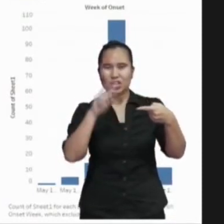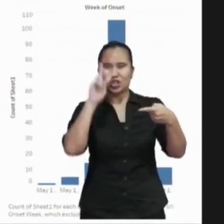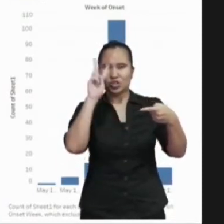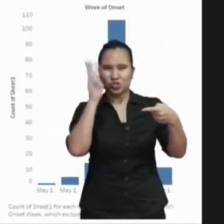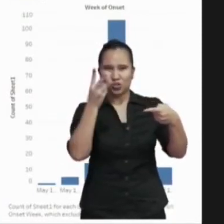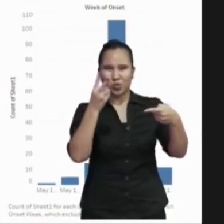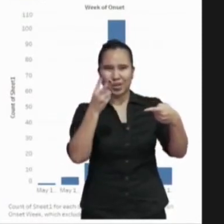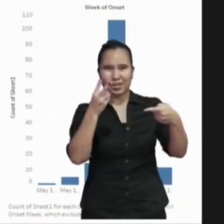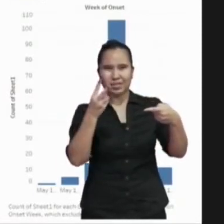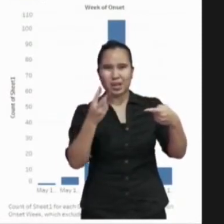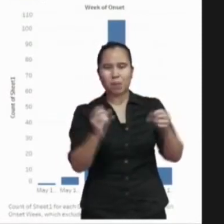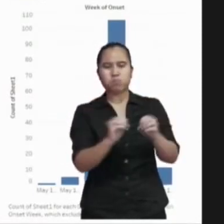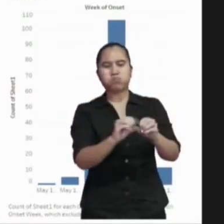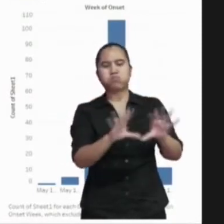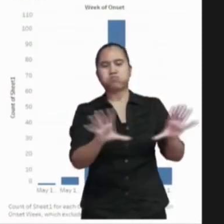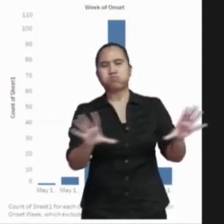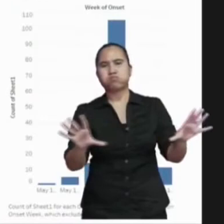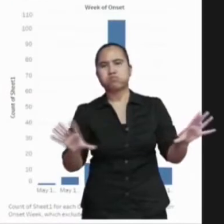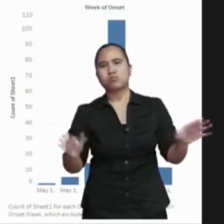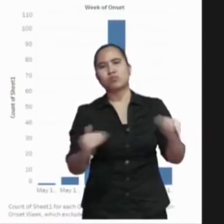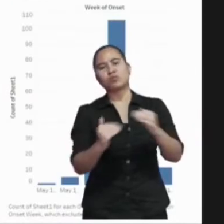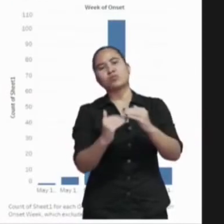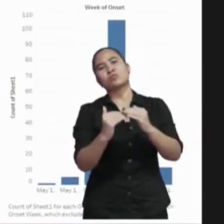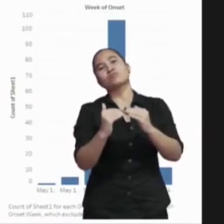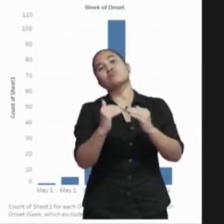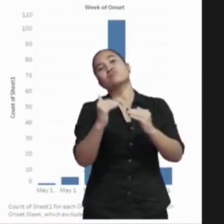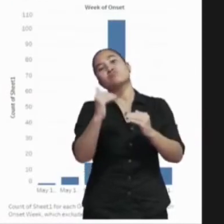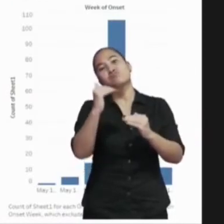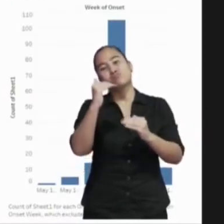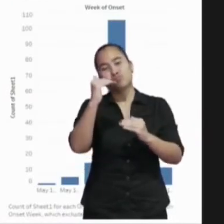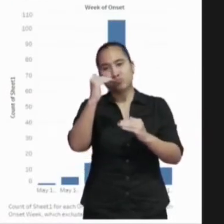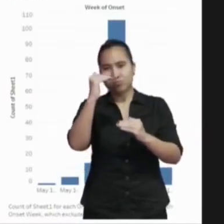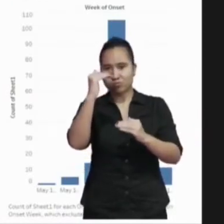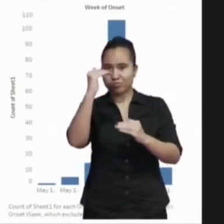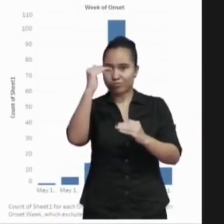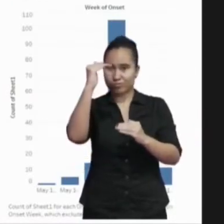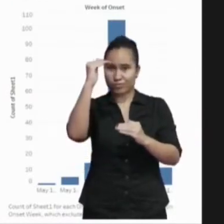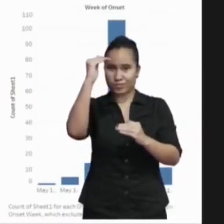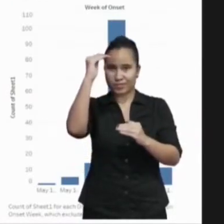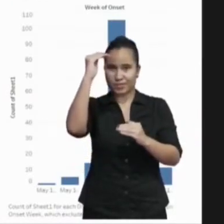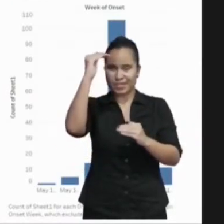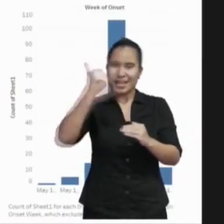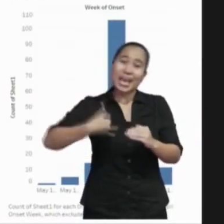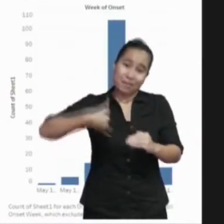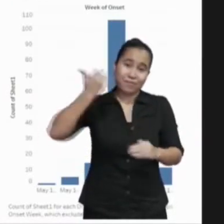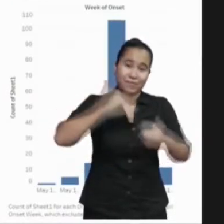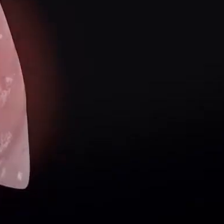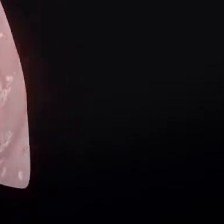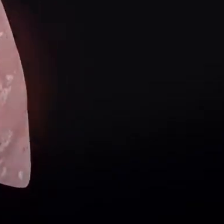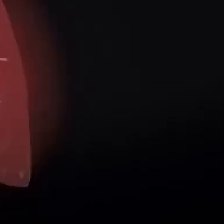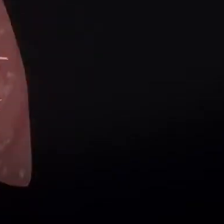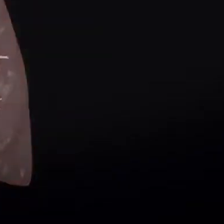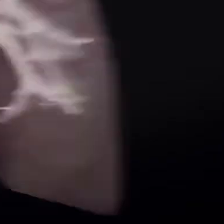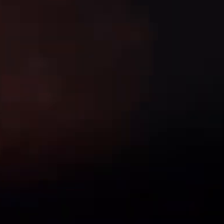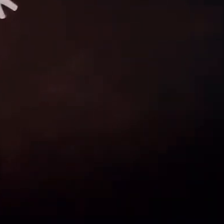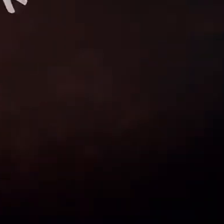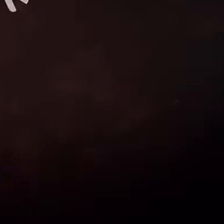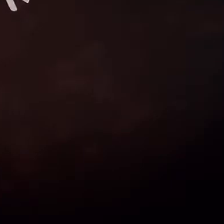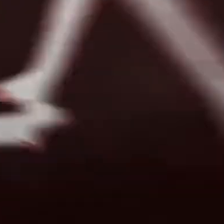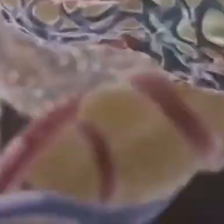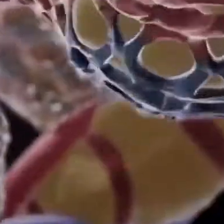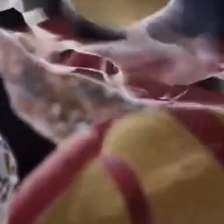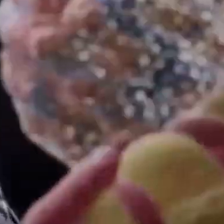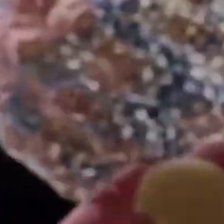episode bij. En het steeg zoals in de meeste landen, zoals het vaak gaat, ging het